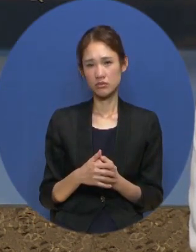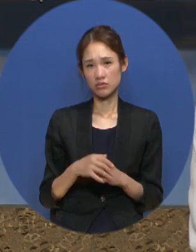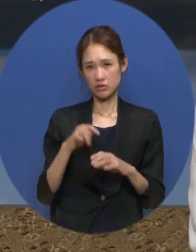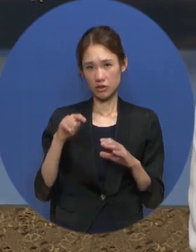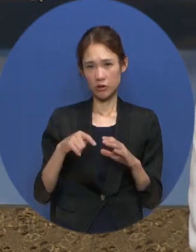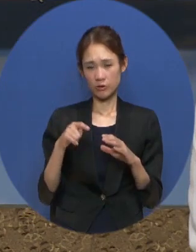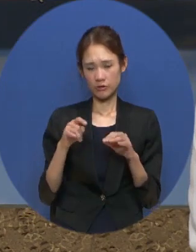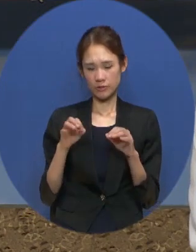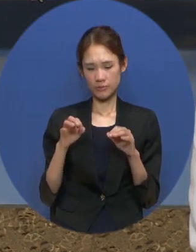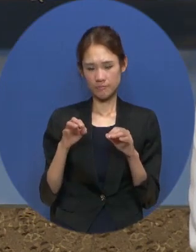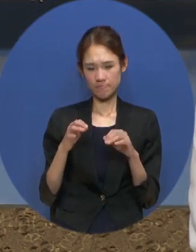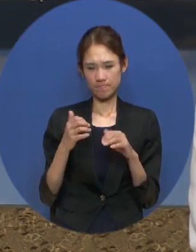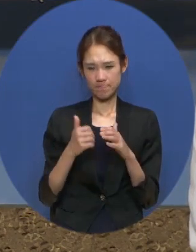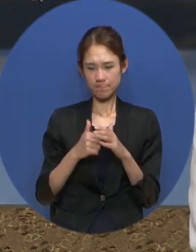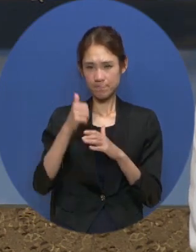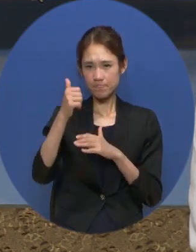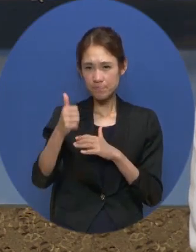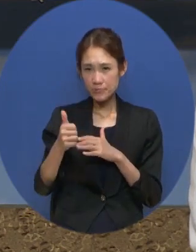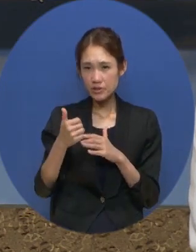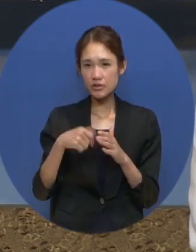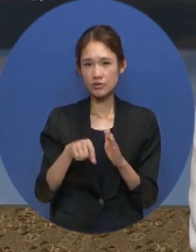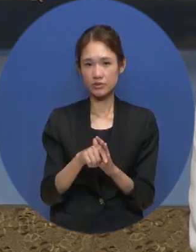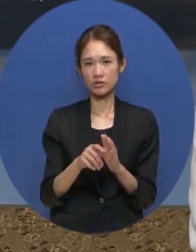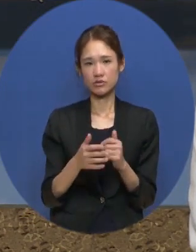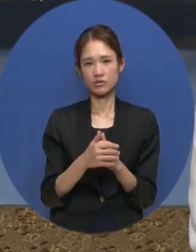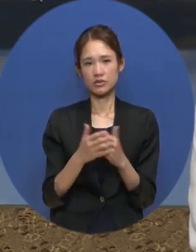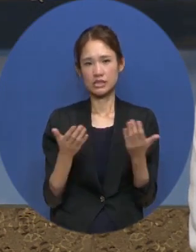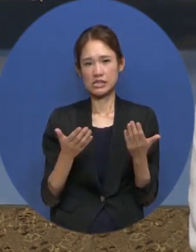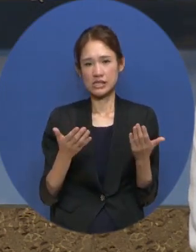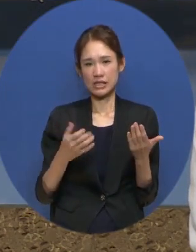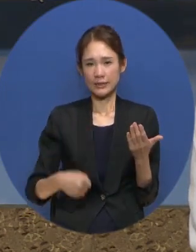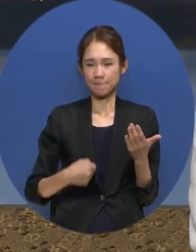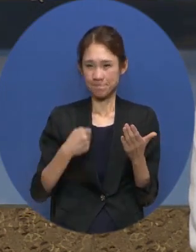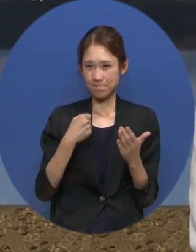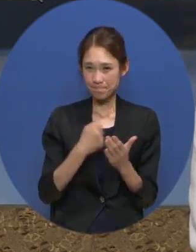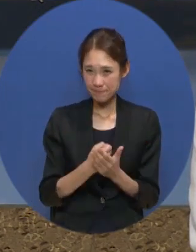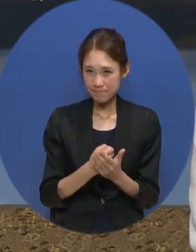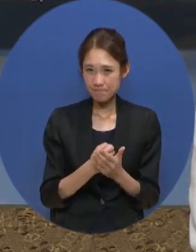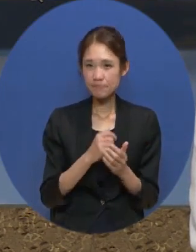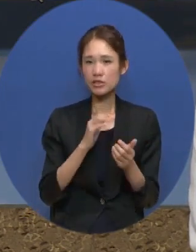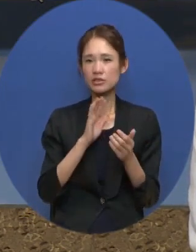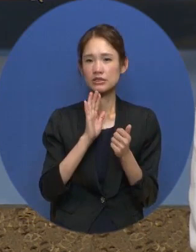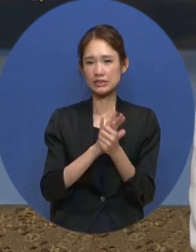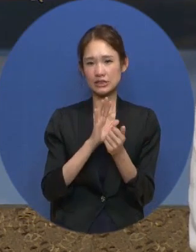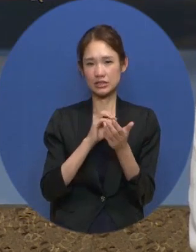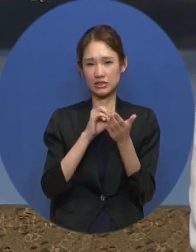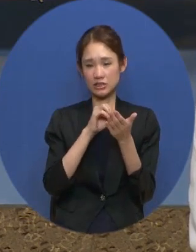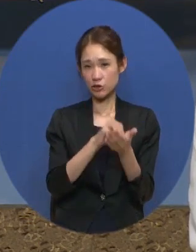이제 벗어나려고 거기서 벗어나려고 딱 일을 해야겠다는 생각을 하시고 딱 지원을 한 거예요.